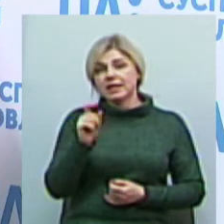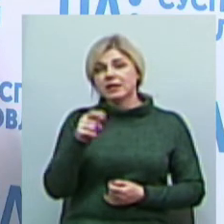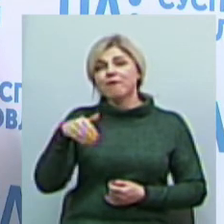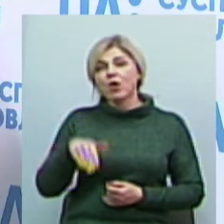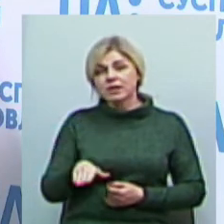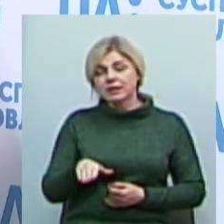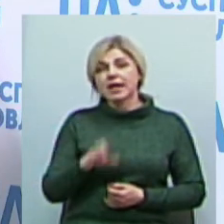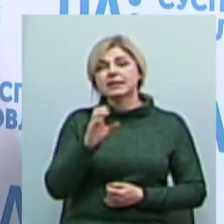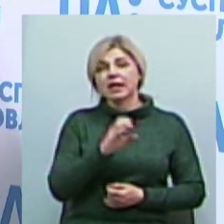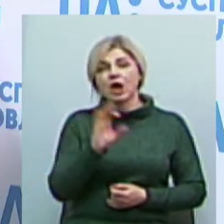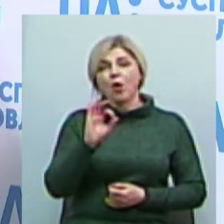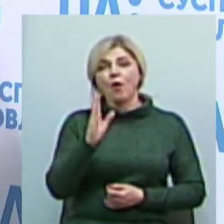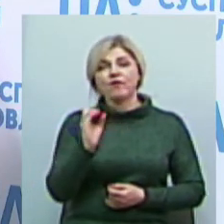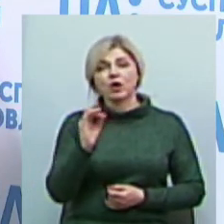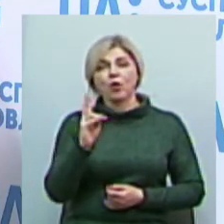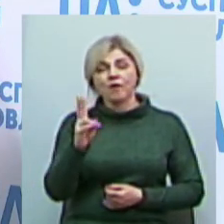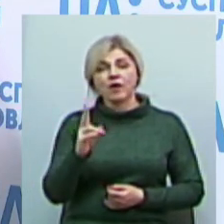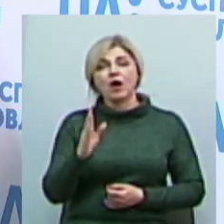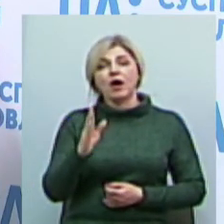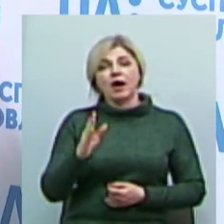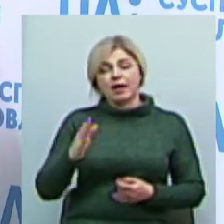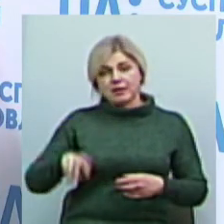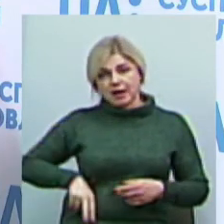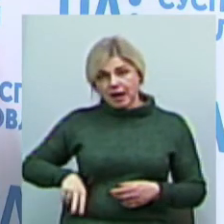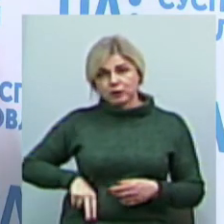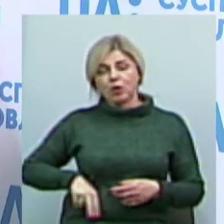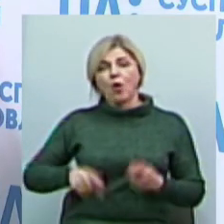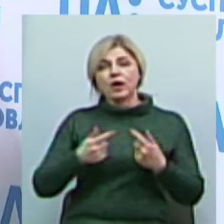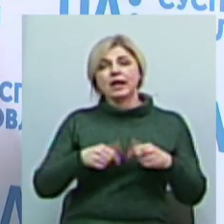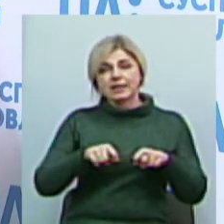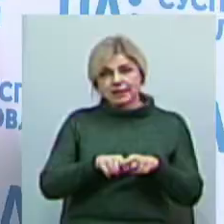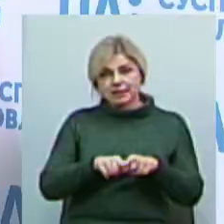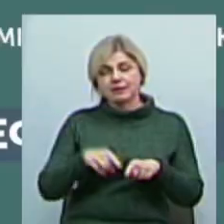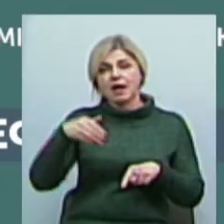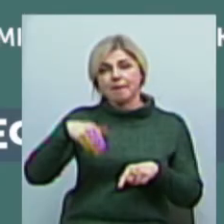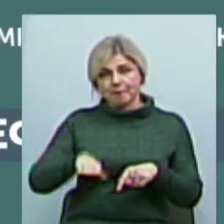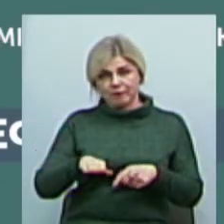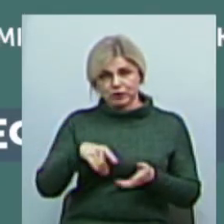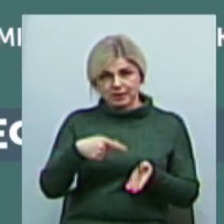Сергій Авєрков, директор громадської організації Агентства економічного розвитку, місто Вознесенськ.